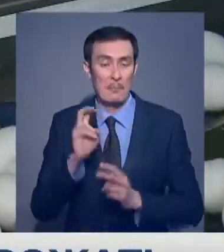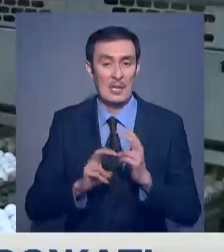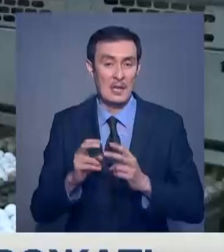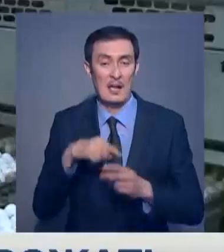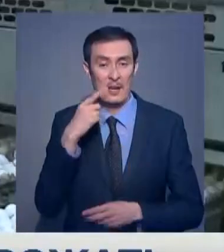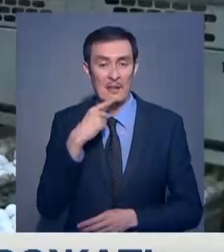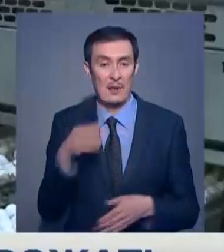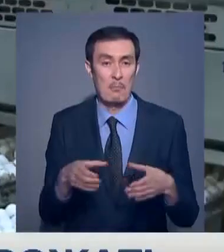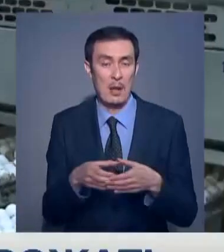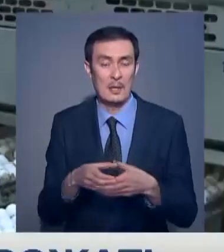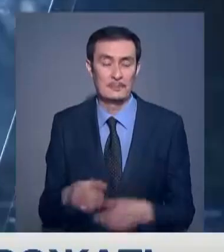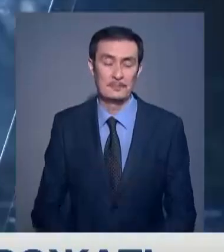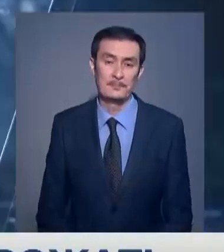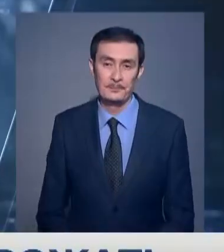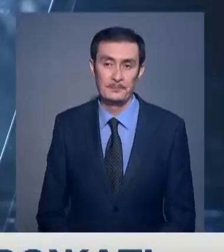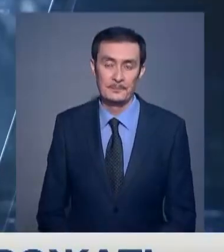ассоциации.